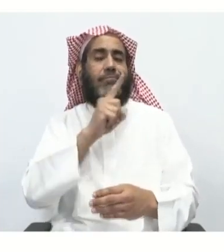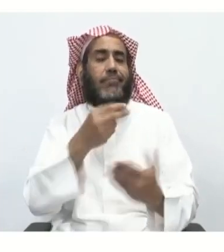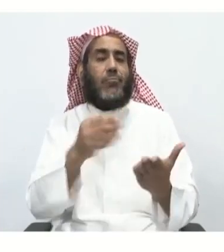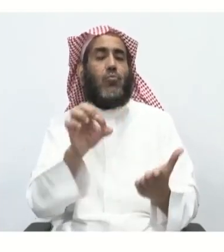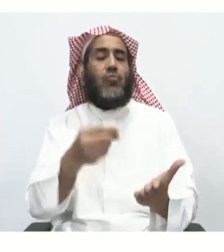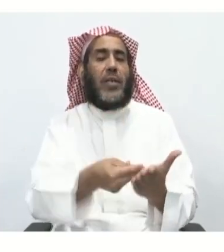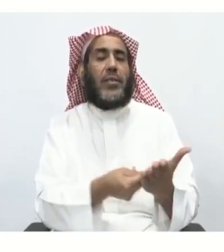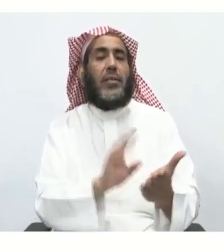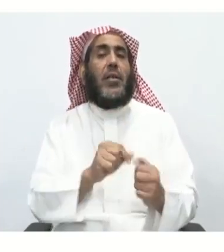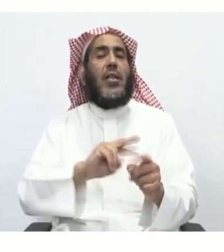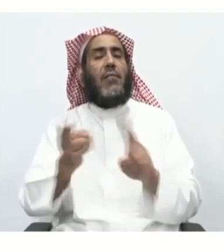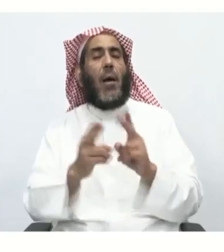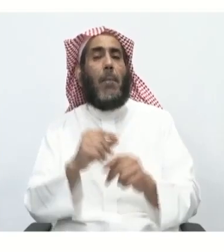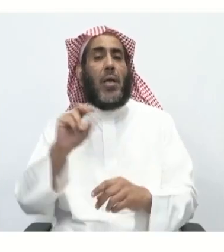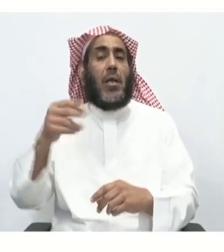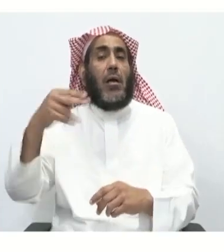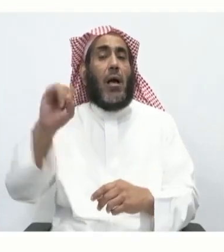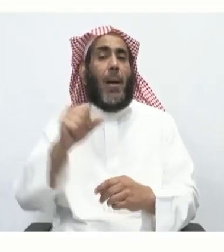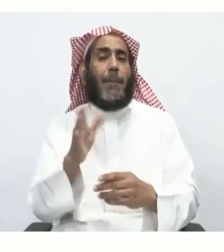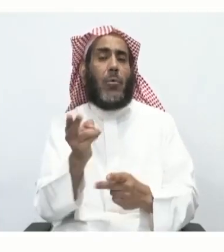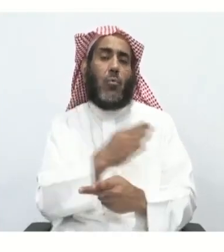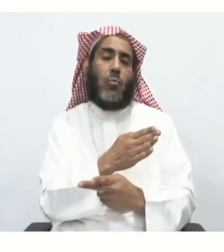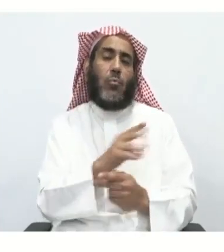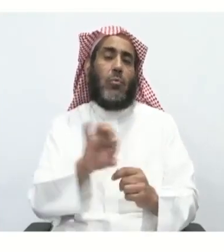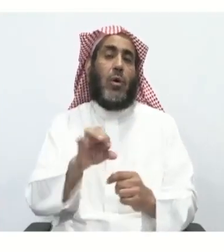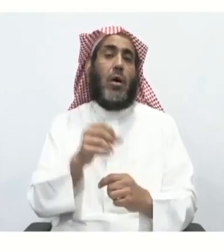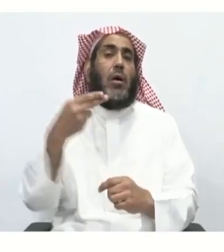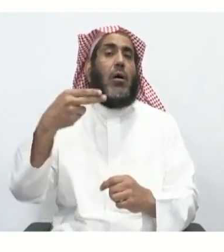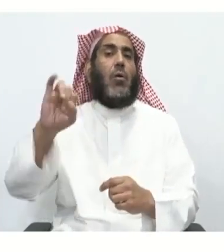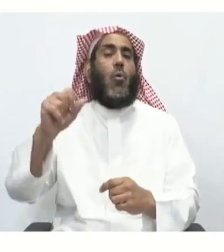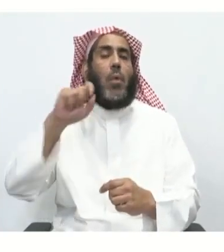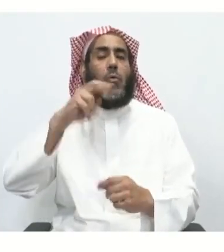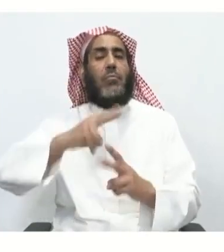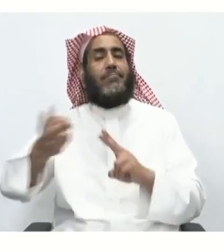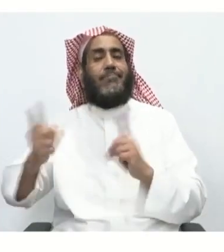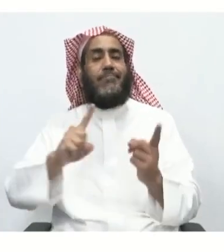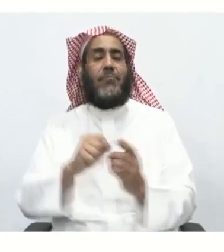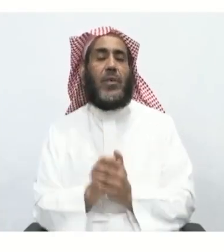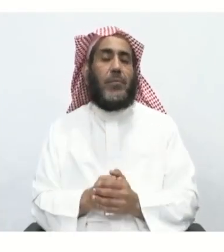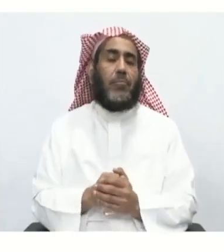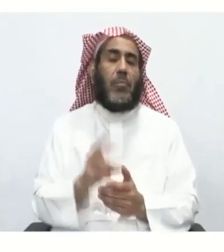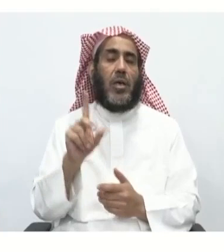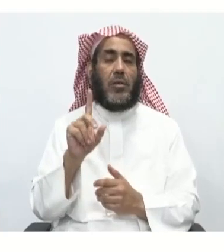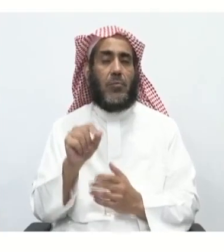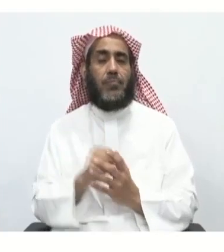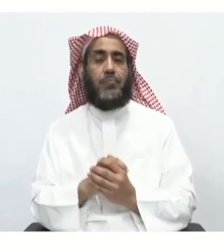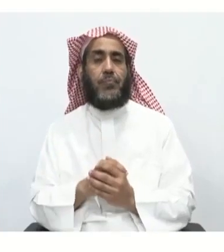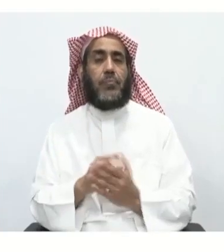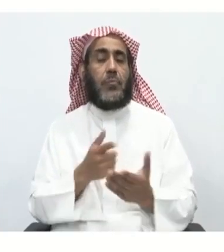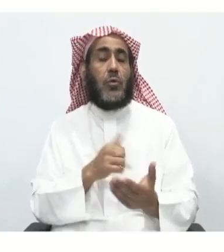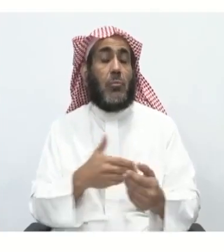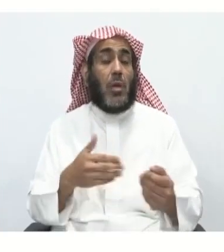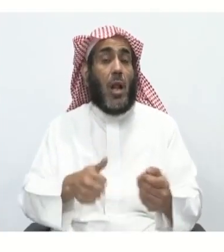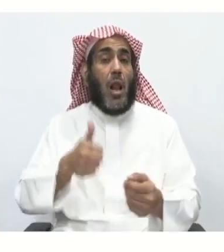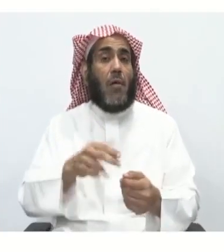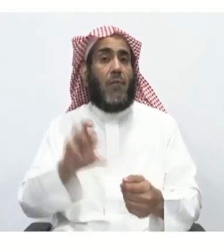الواو للتفرق بين عمر وبين وبين عمر للتفرق بين عمر وبين وبين عمر احسنتم سميت الالف